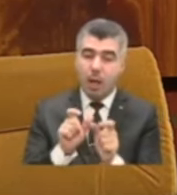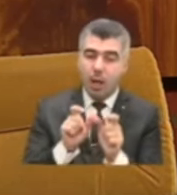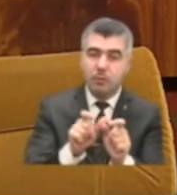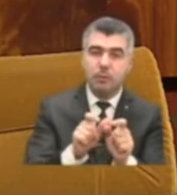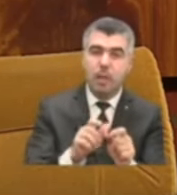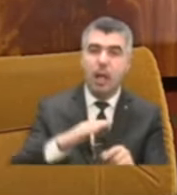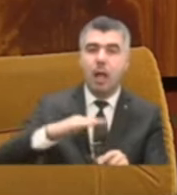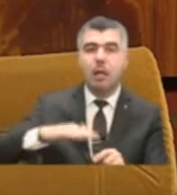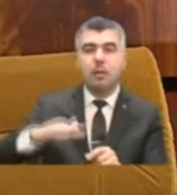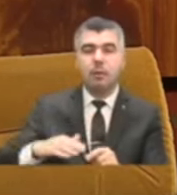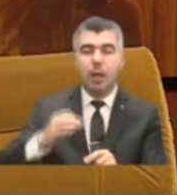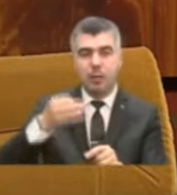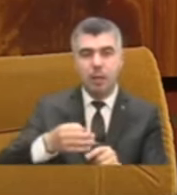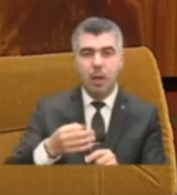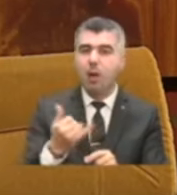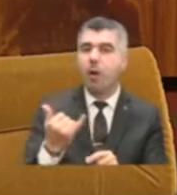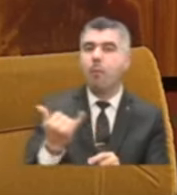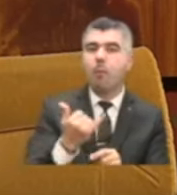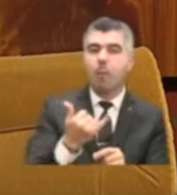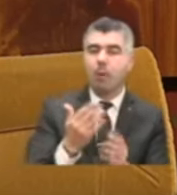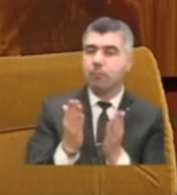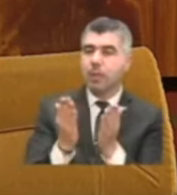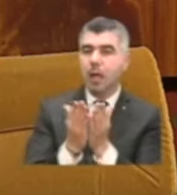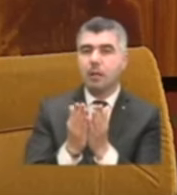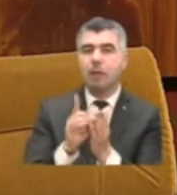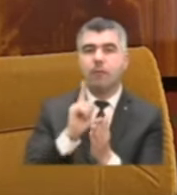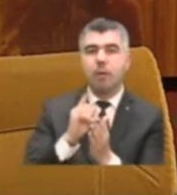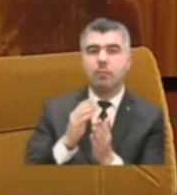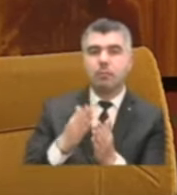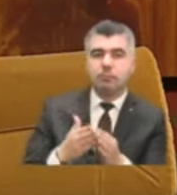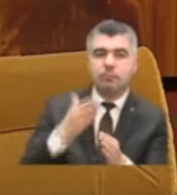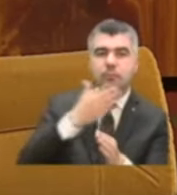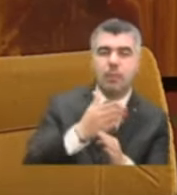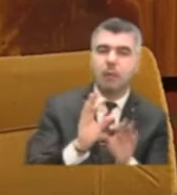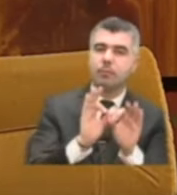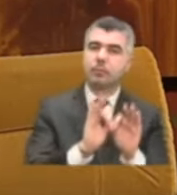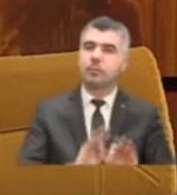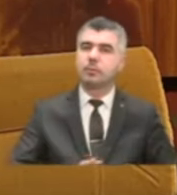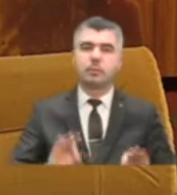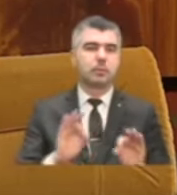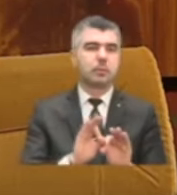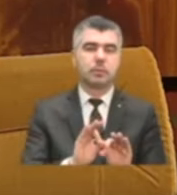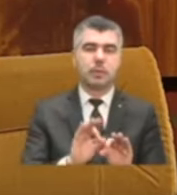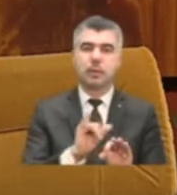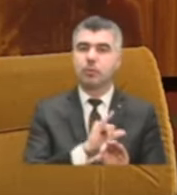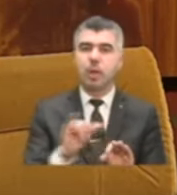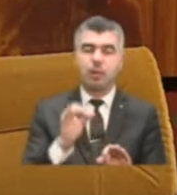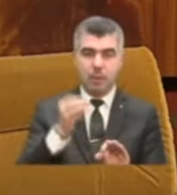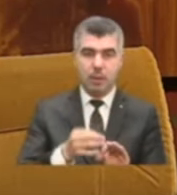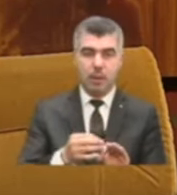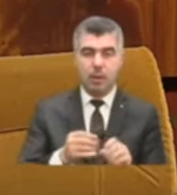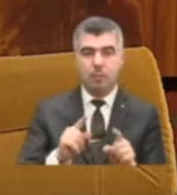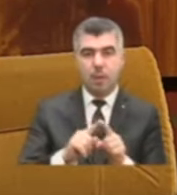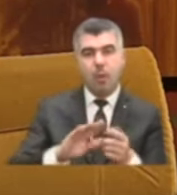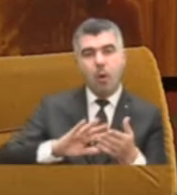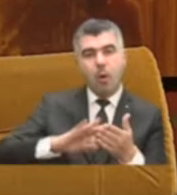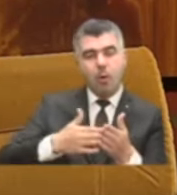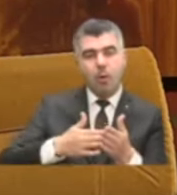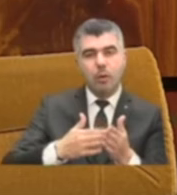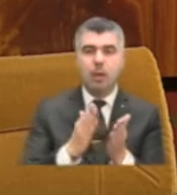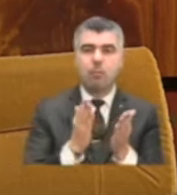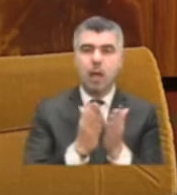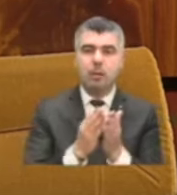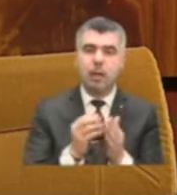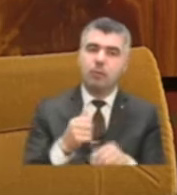اننا نحاربوا الهدر المدرسي، حيت كيف كنعرفوا الجميع ان النساء هما اللي كيخرجوا وليداتهم الكبار من ديك البنات الكبارات من المدارس